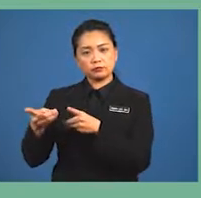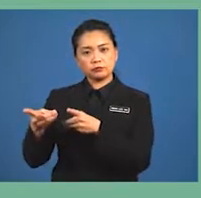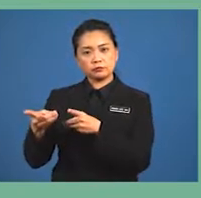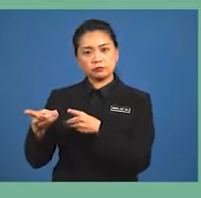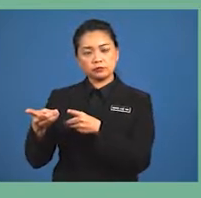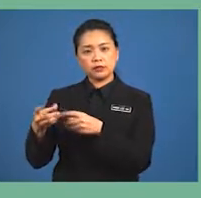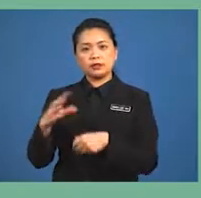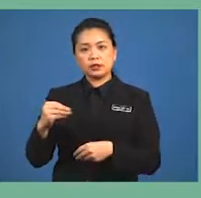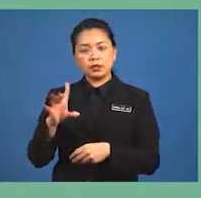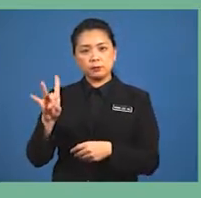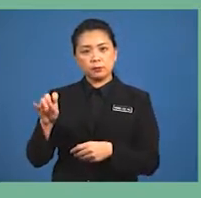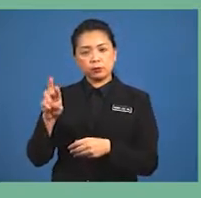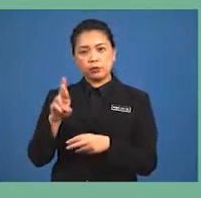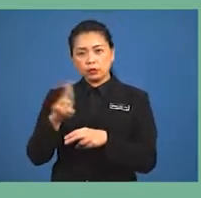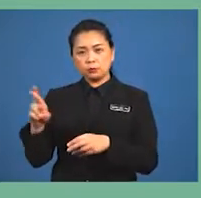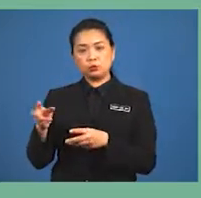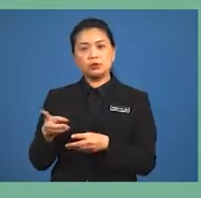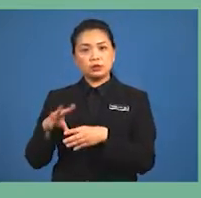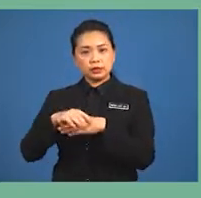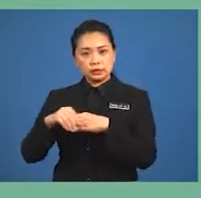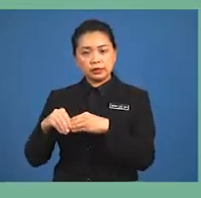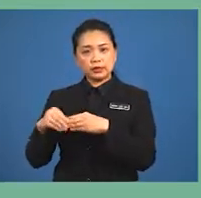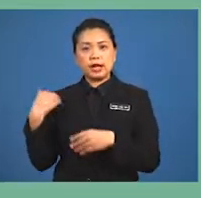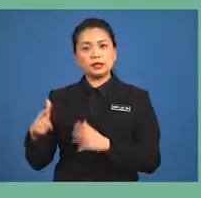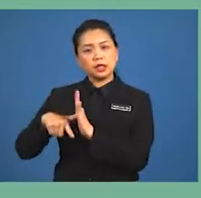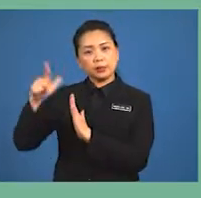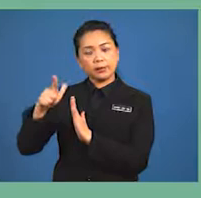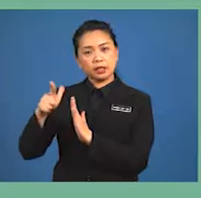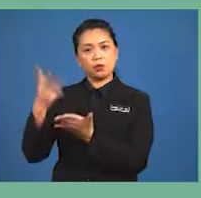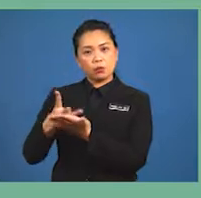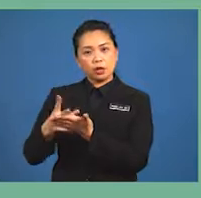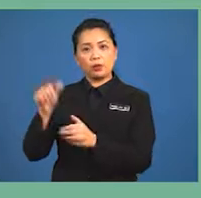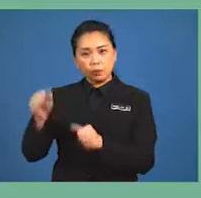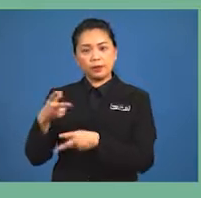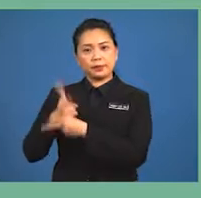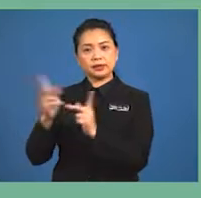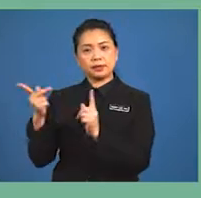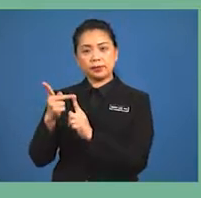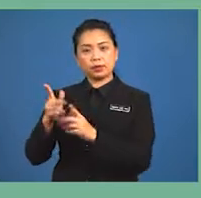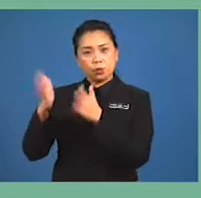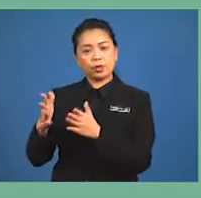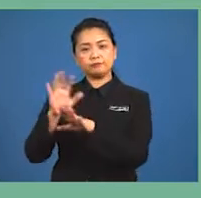RM80,000 ini merupakan lebihan reserve yang boleh dipinjamkan kepada orang ramai.